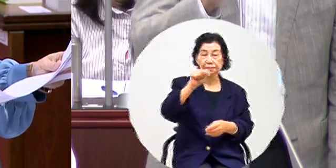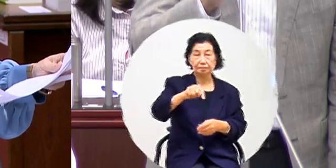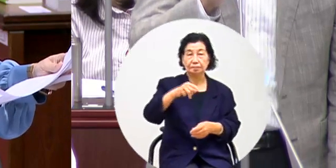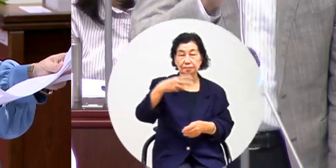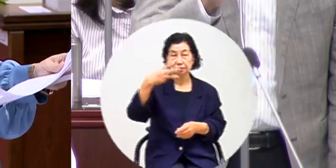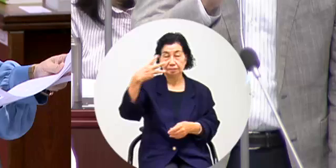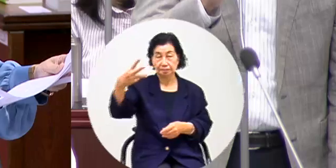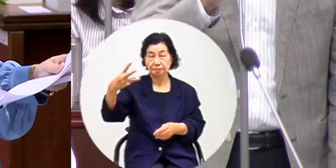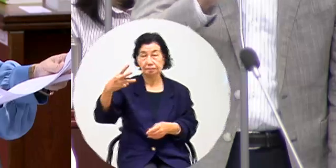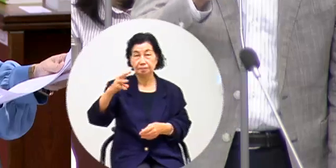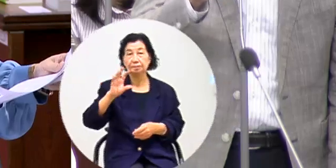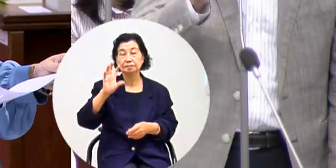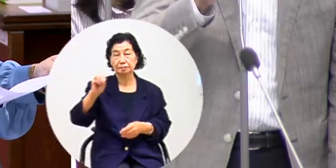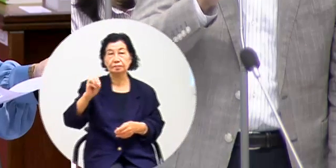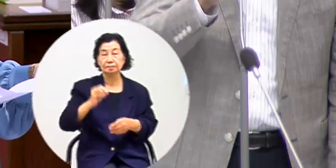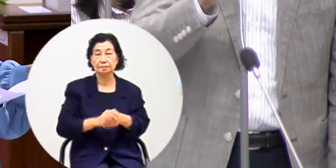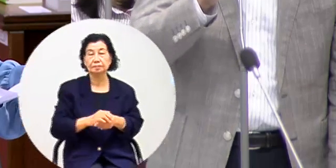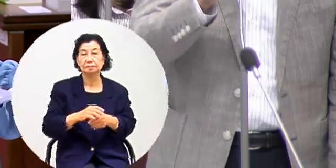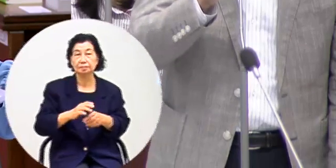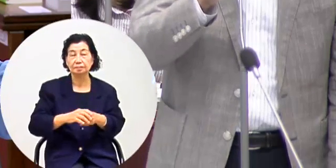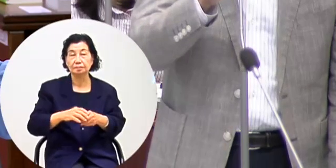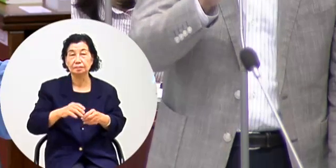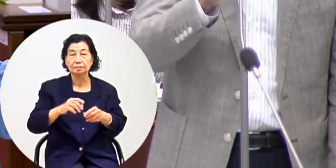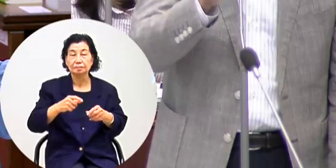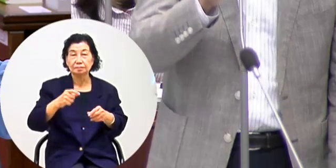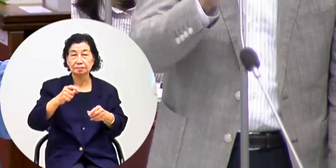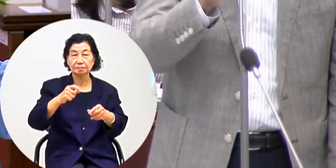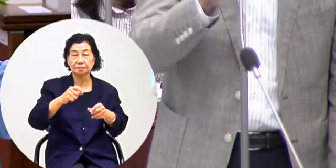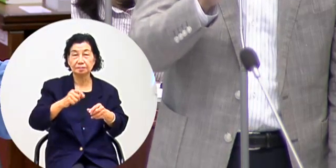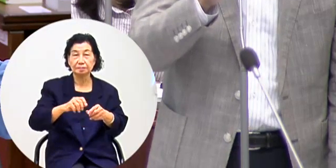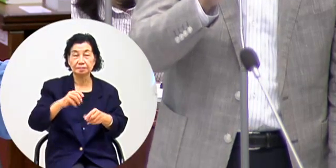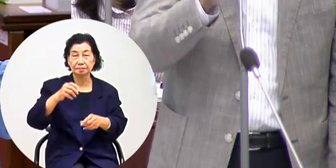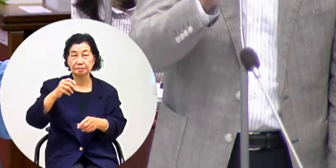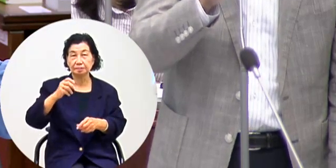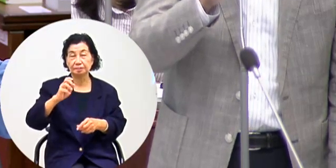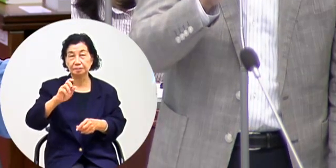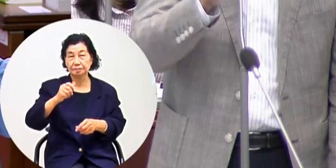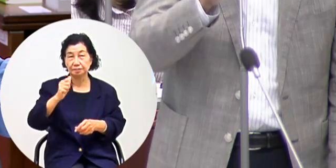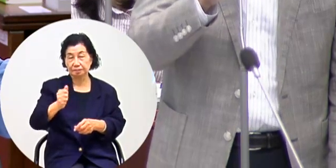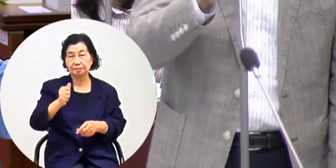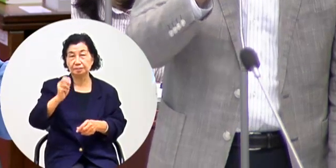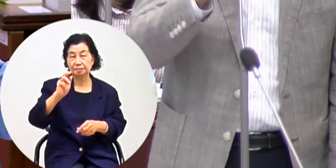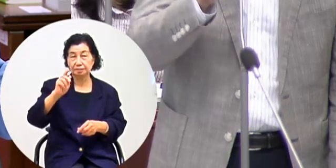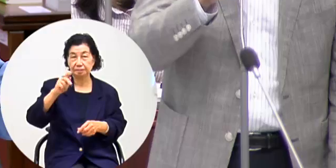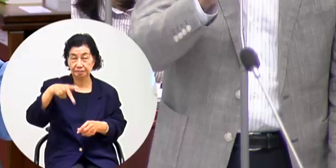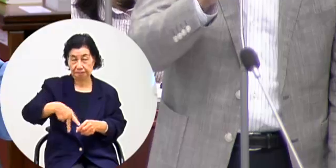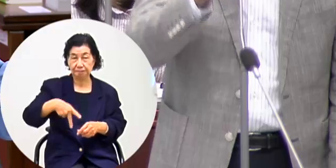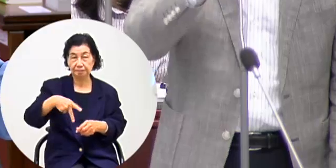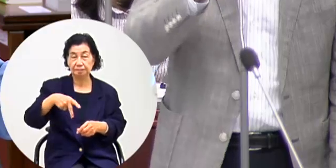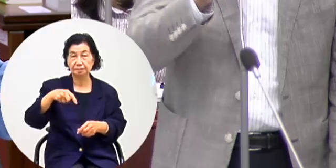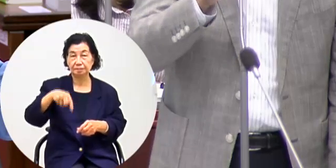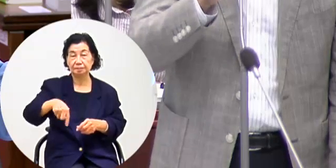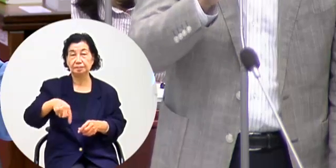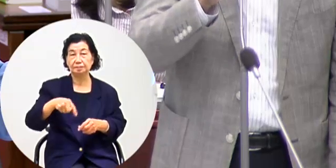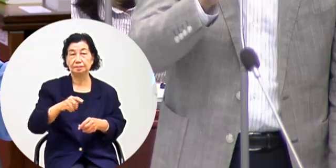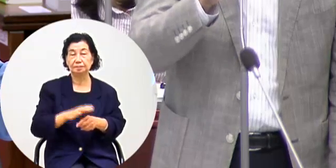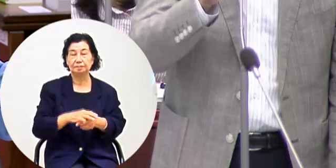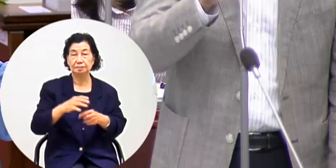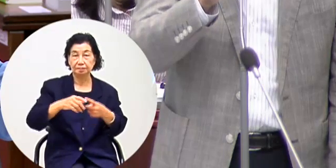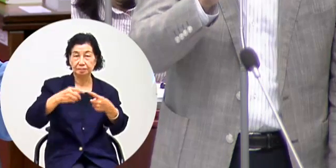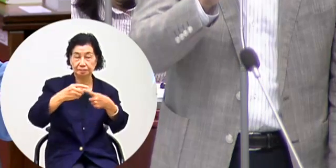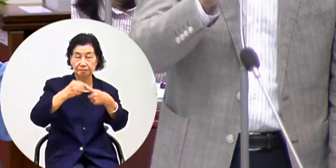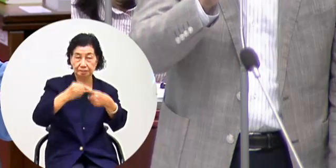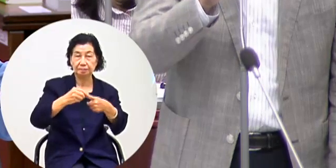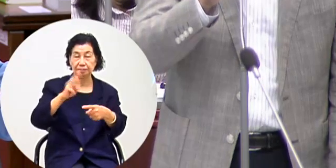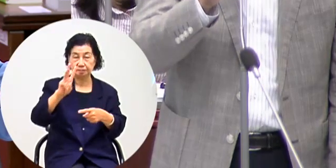四。 那第一类有多大？ 第一类的面积的话，有3万多公顷， 也不少哦。 对，但是不是？我现在要